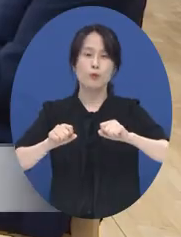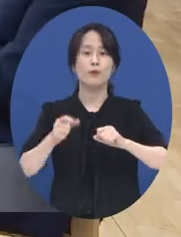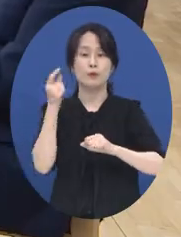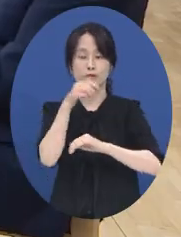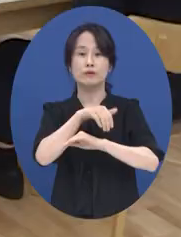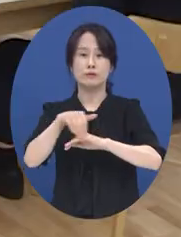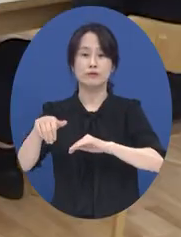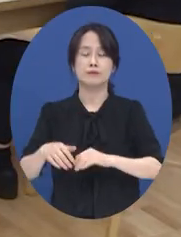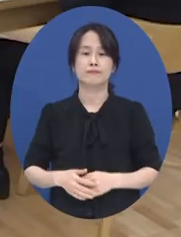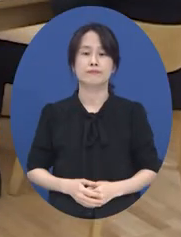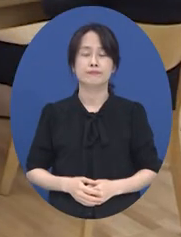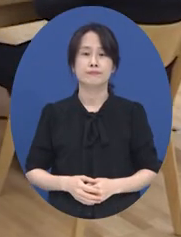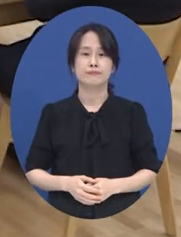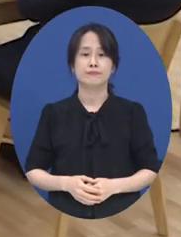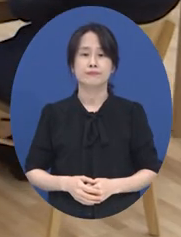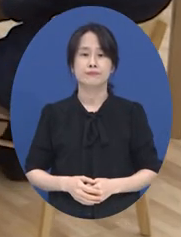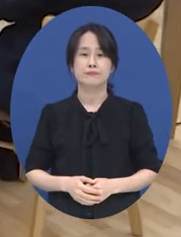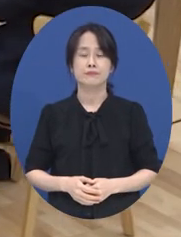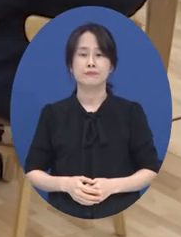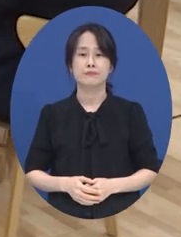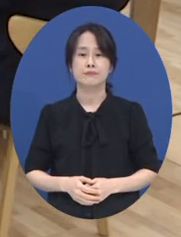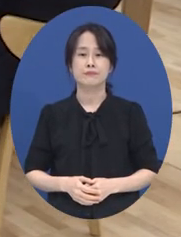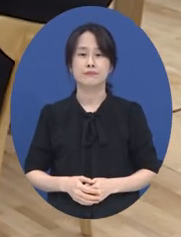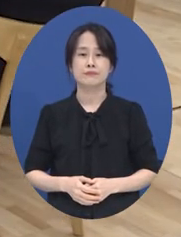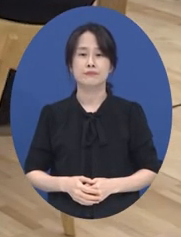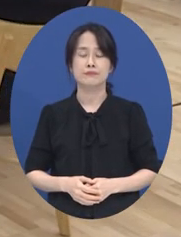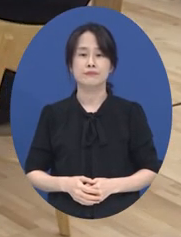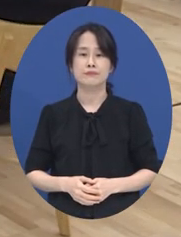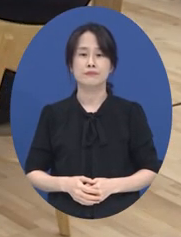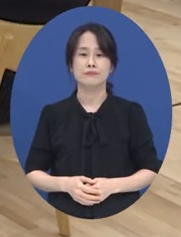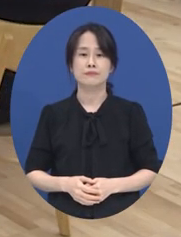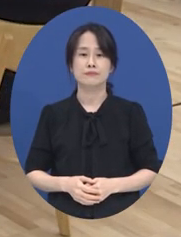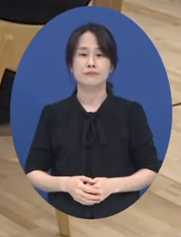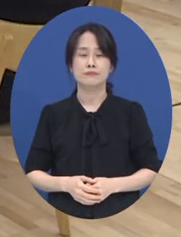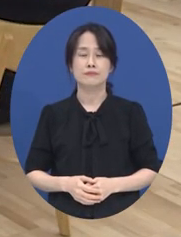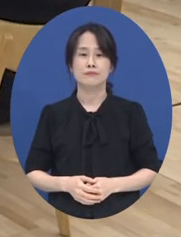예정입니다. 경기주TV 조희정입니다.